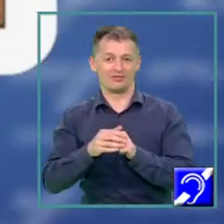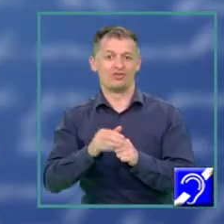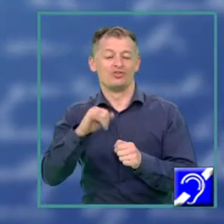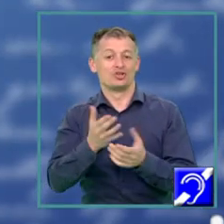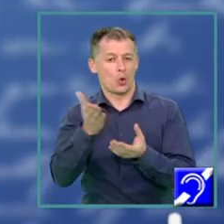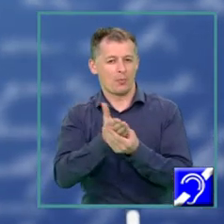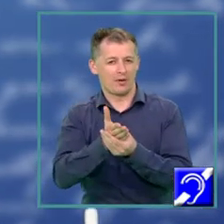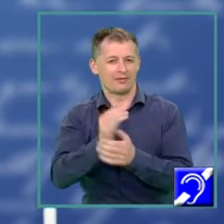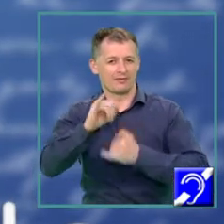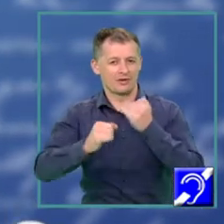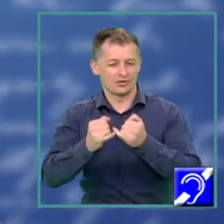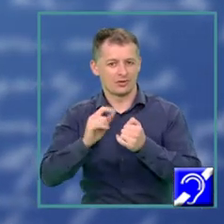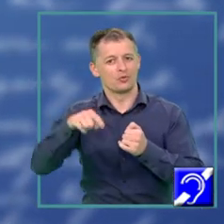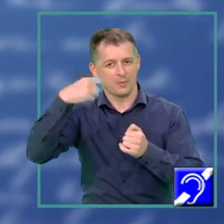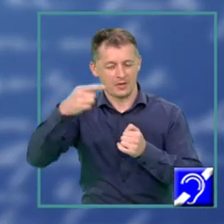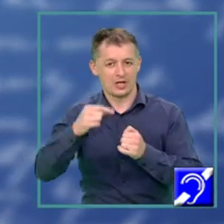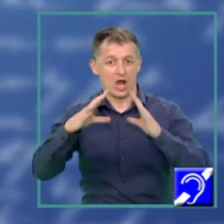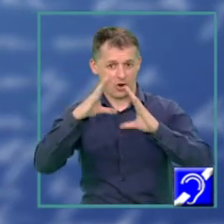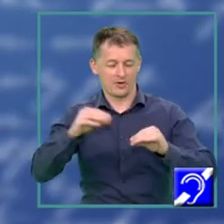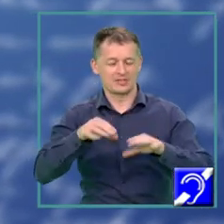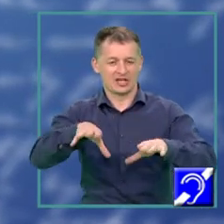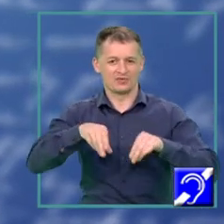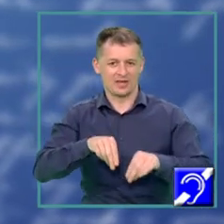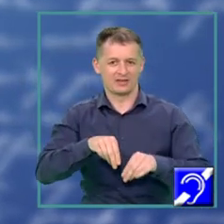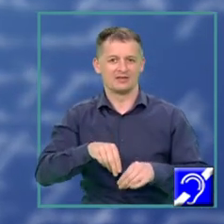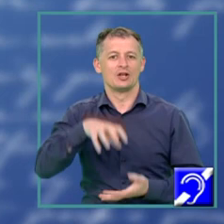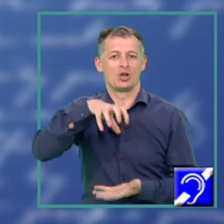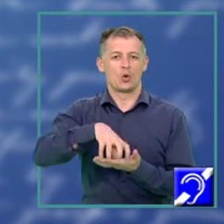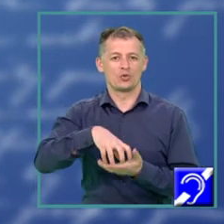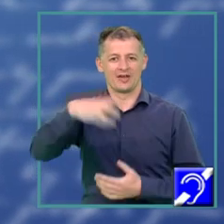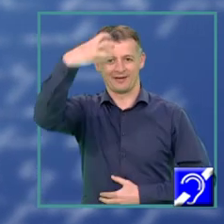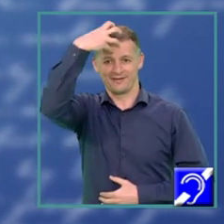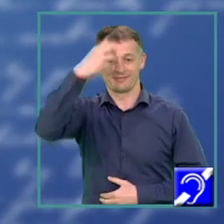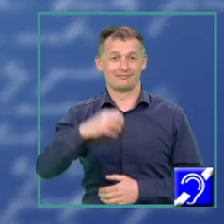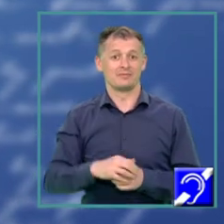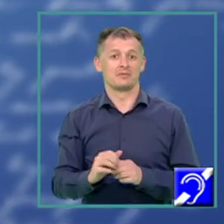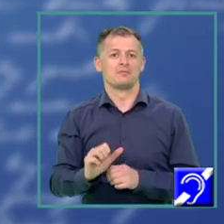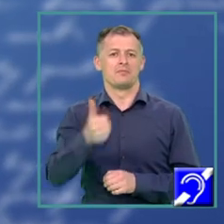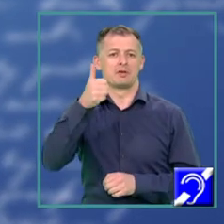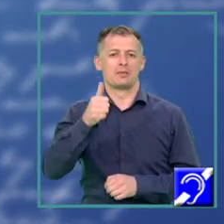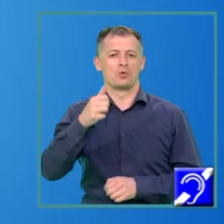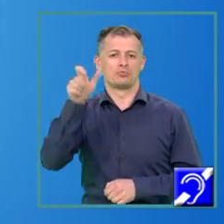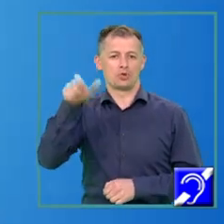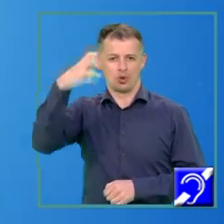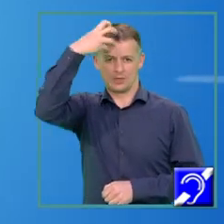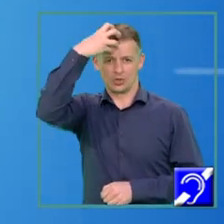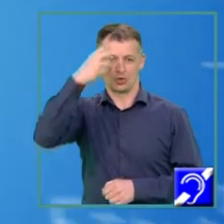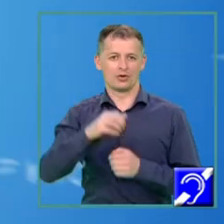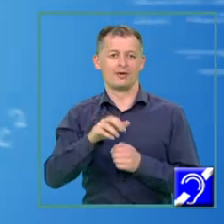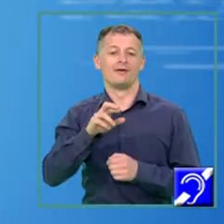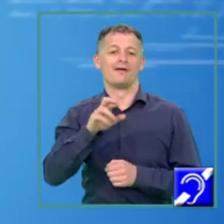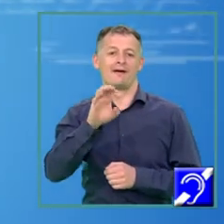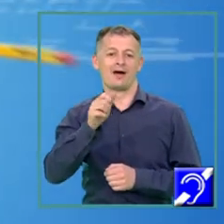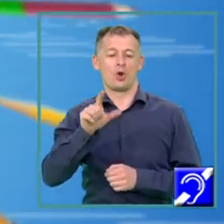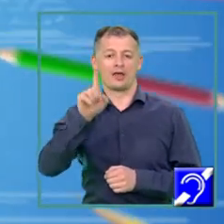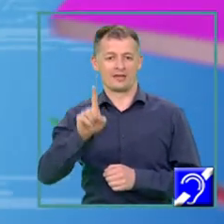l-au urmat, prin care României s-a recunoscut statutul de regat, domnitorul Carol I și soția sa, Elisabeta, au devenit